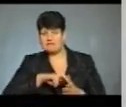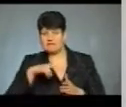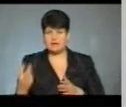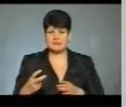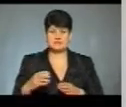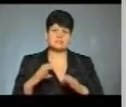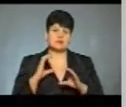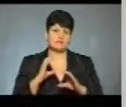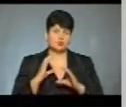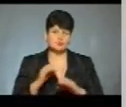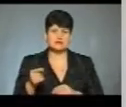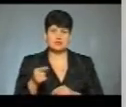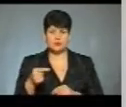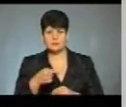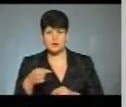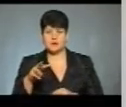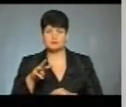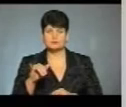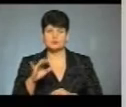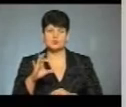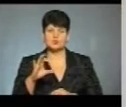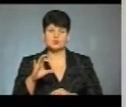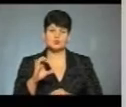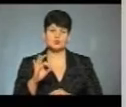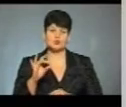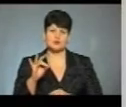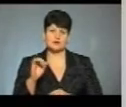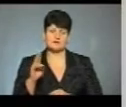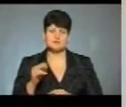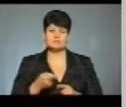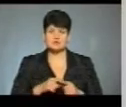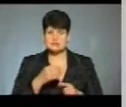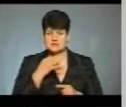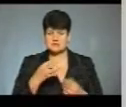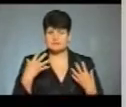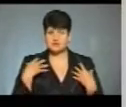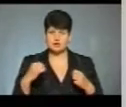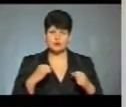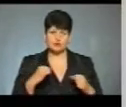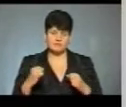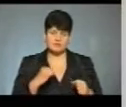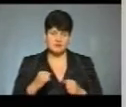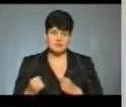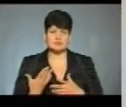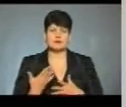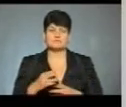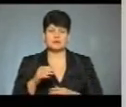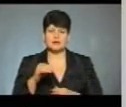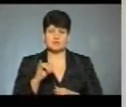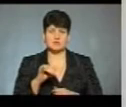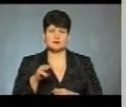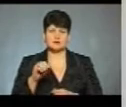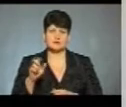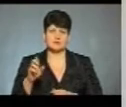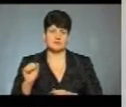автобуса Тернопіль-Мусорівці. Про це нам повідомив сьогодні начальник управління Укртрансбезпеки області Ігор Табака. Сьогодні наша знімальна група